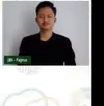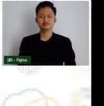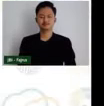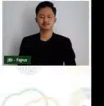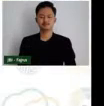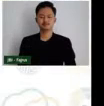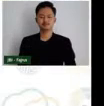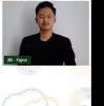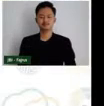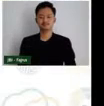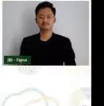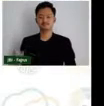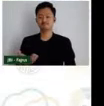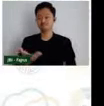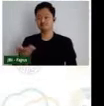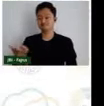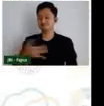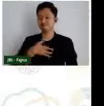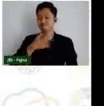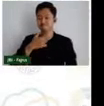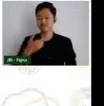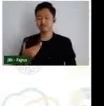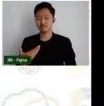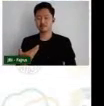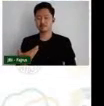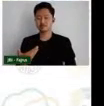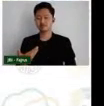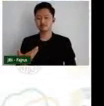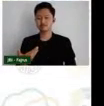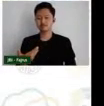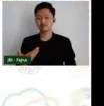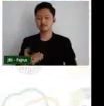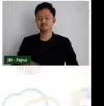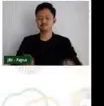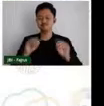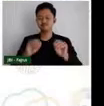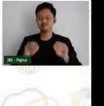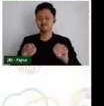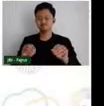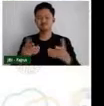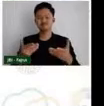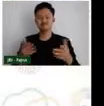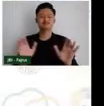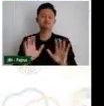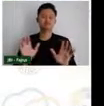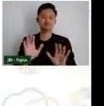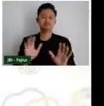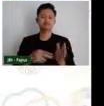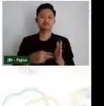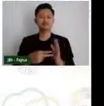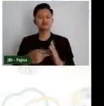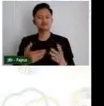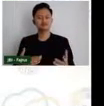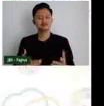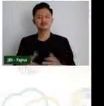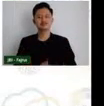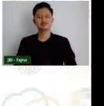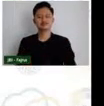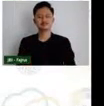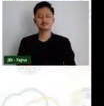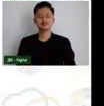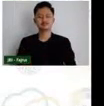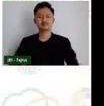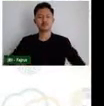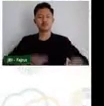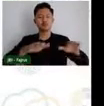bahwa mereka itu tidak merasa di guru cerdas dalam melakukan pengelompokan sehingga tidak ada anak peserta didik yang merasa oh saya